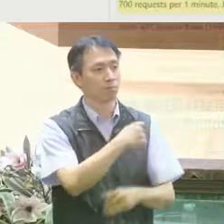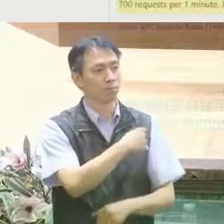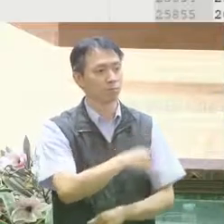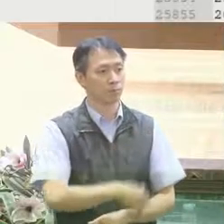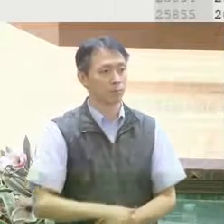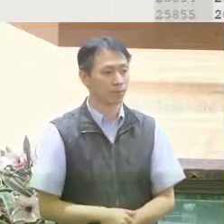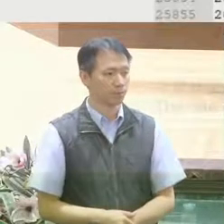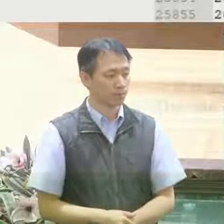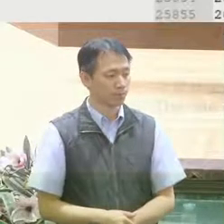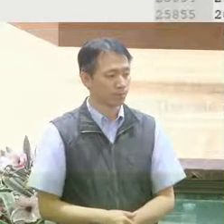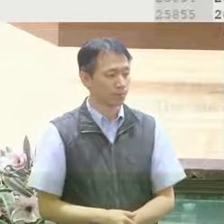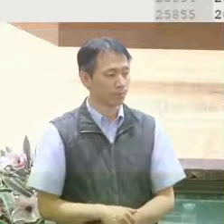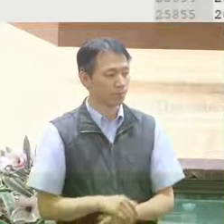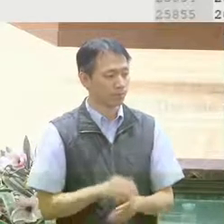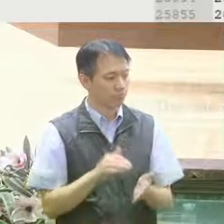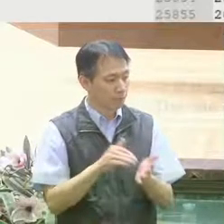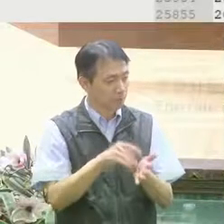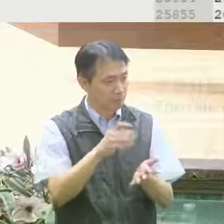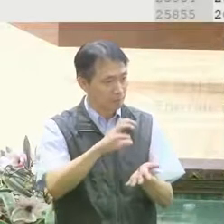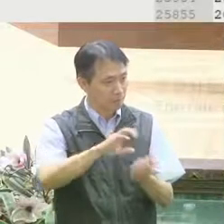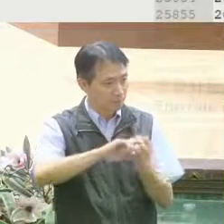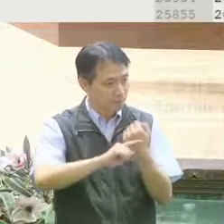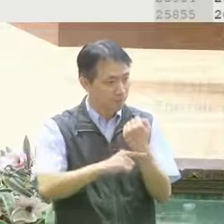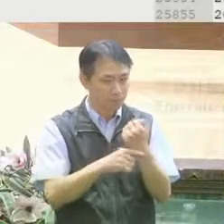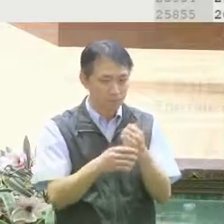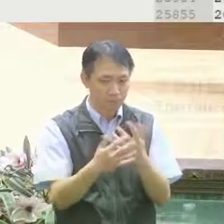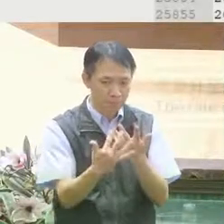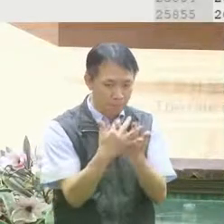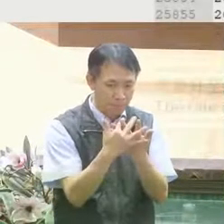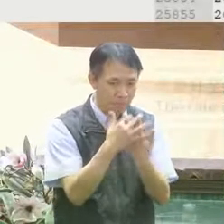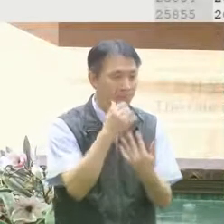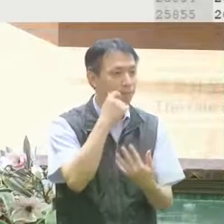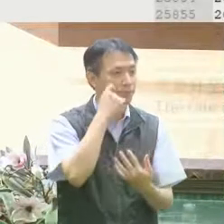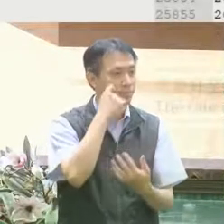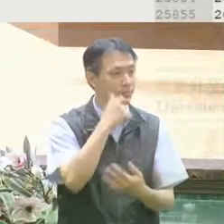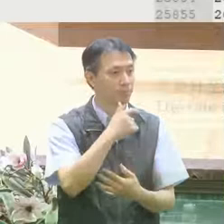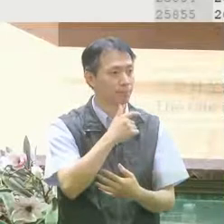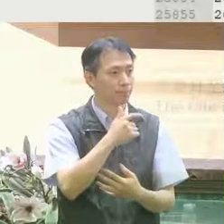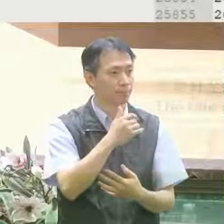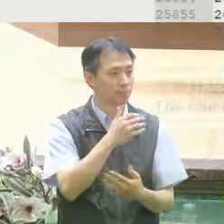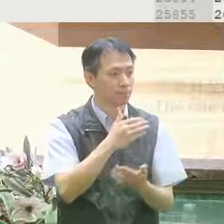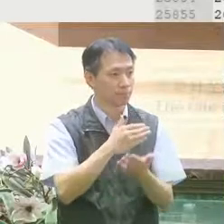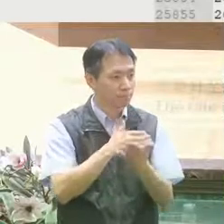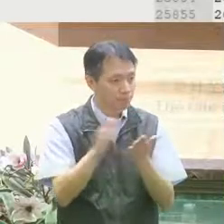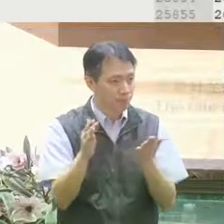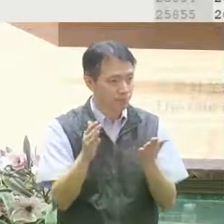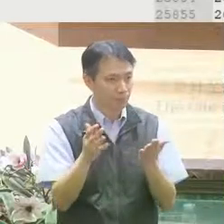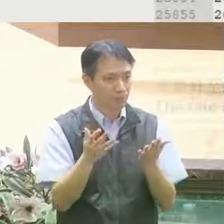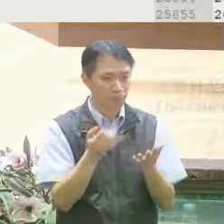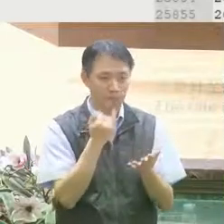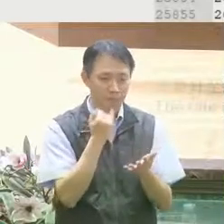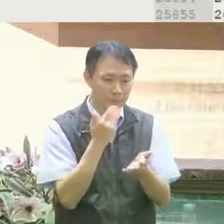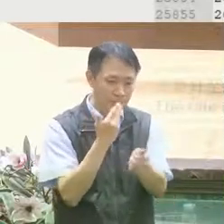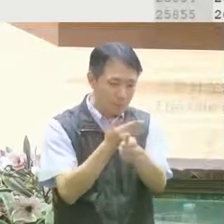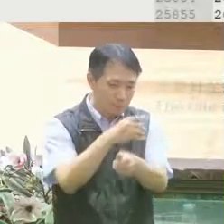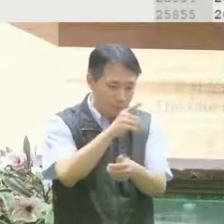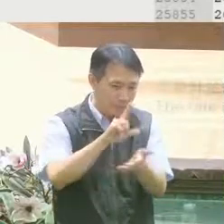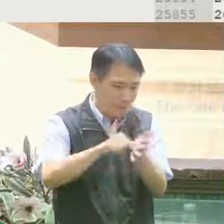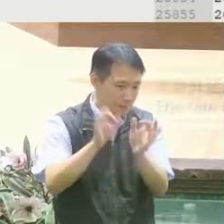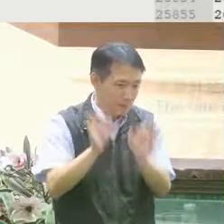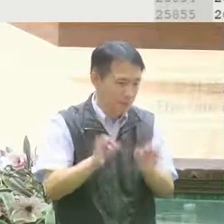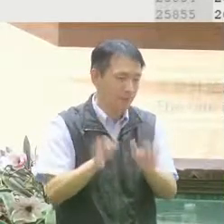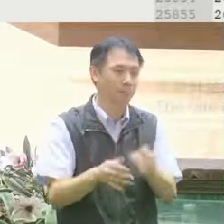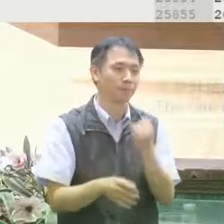留下来。这种放任无效攻击的策略，不排除达到了消耗对方时间的目